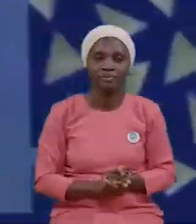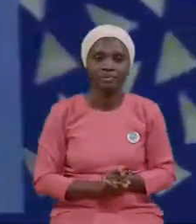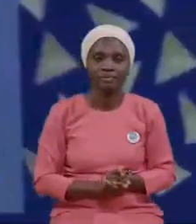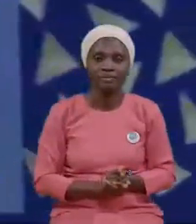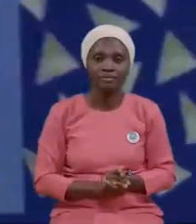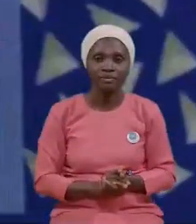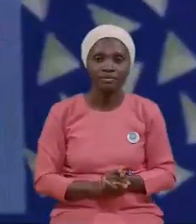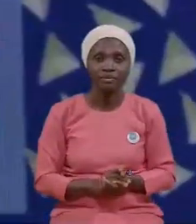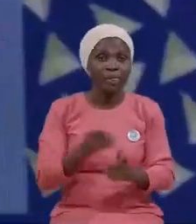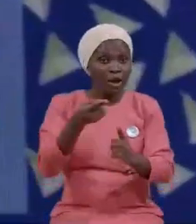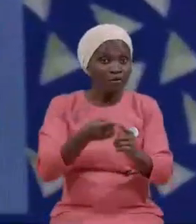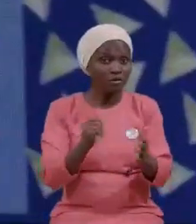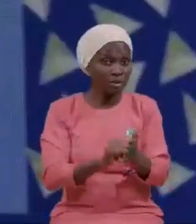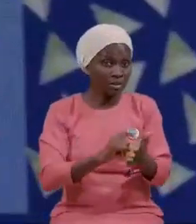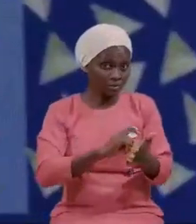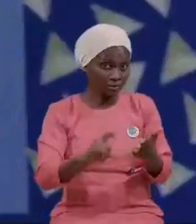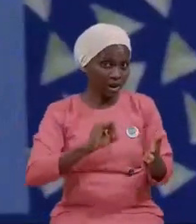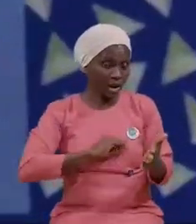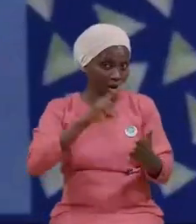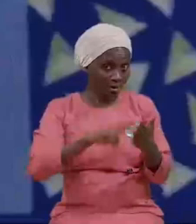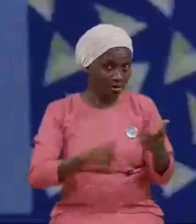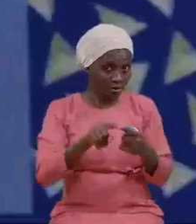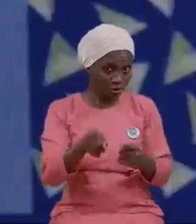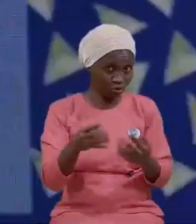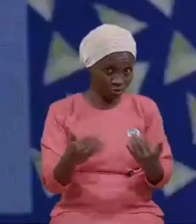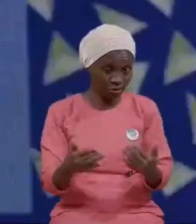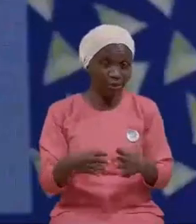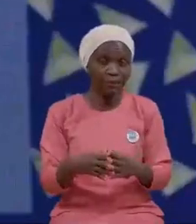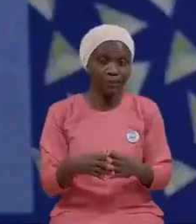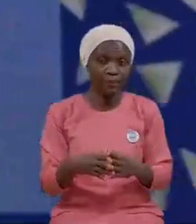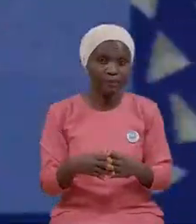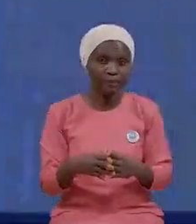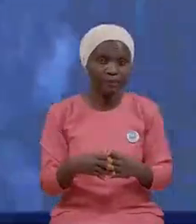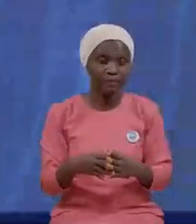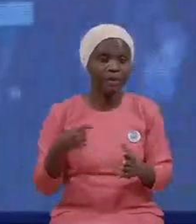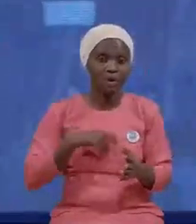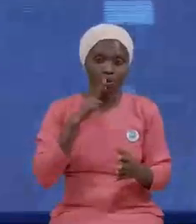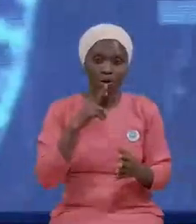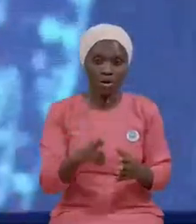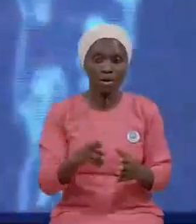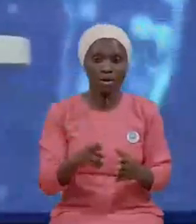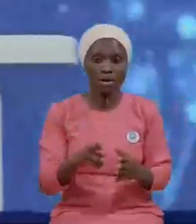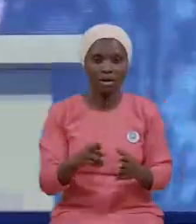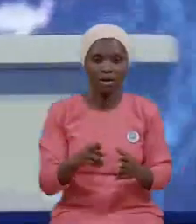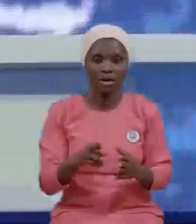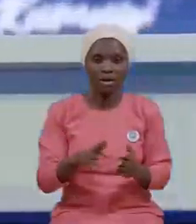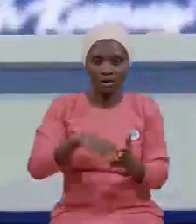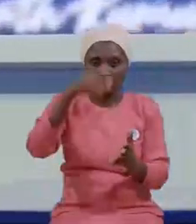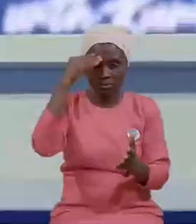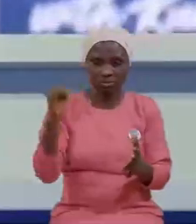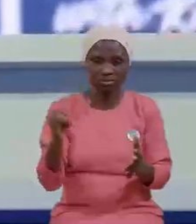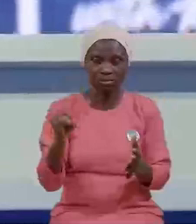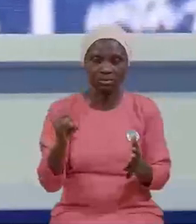Partant de ce passage que je viens de vous lire, nous considérons le message.